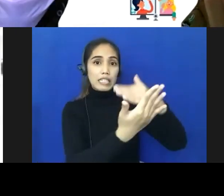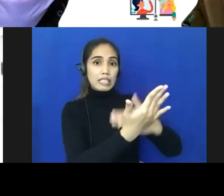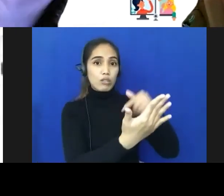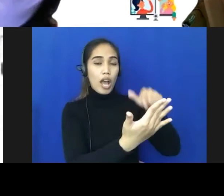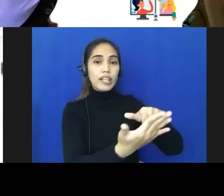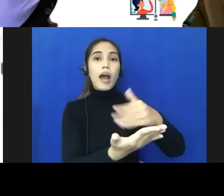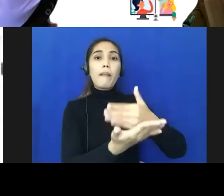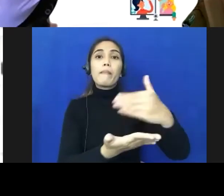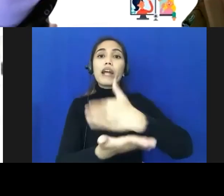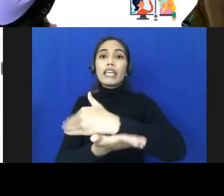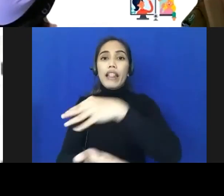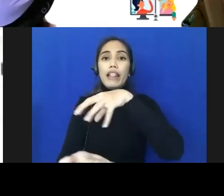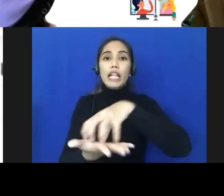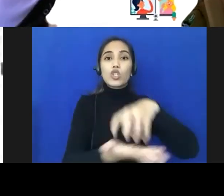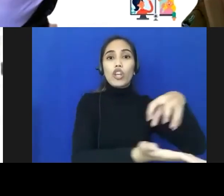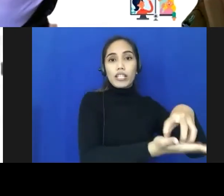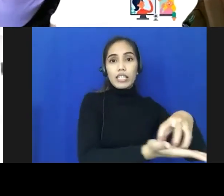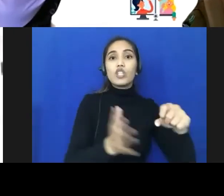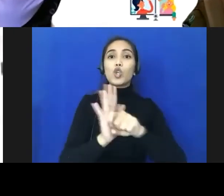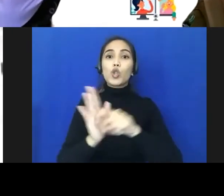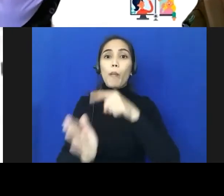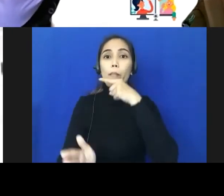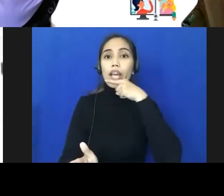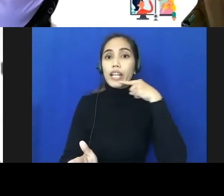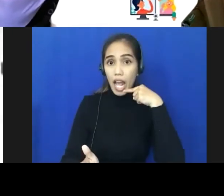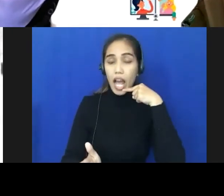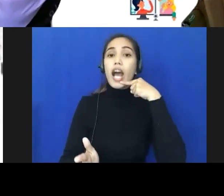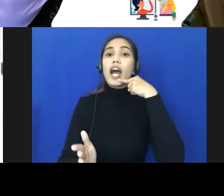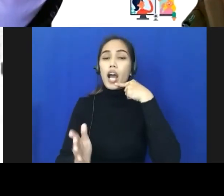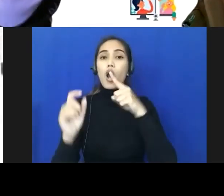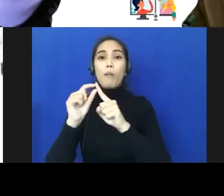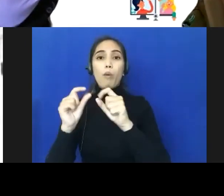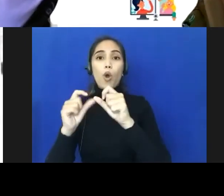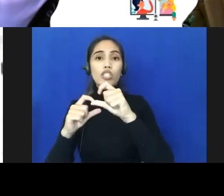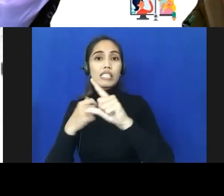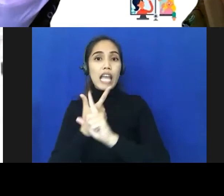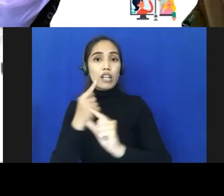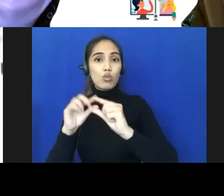zonasi. Untuk yang zonasi merah, maka pelayanan posyandunya itu